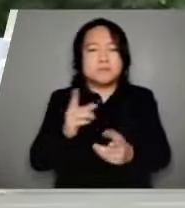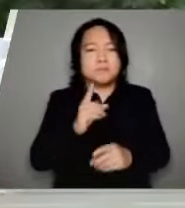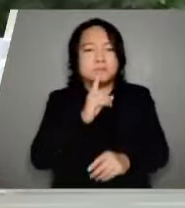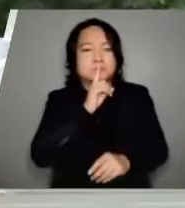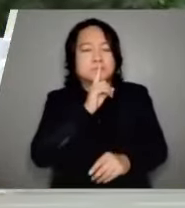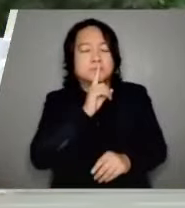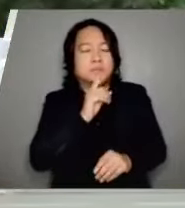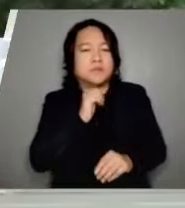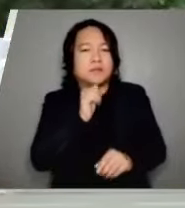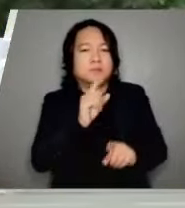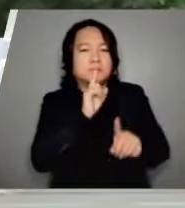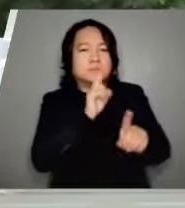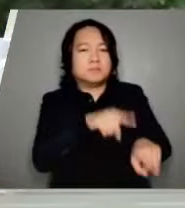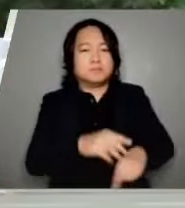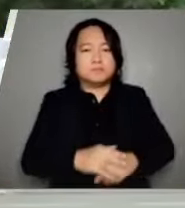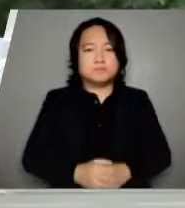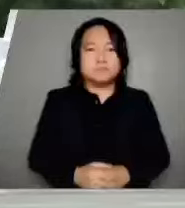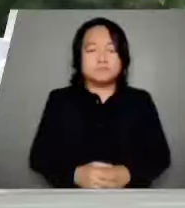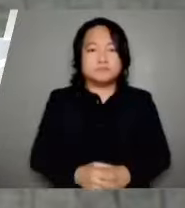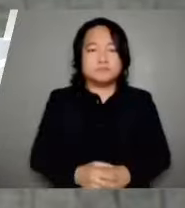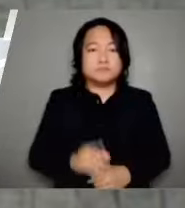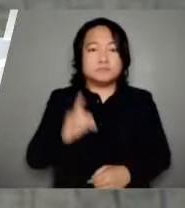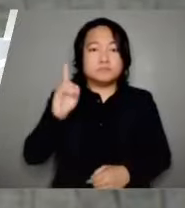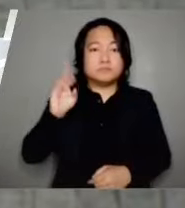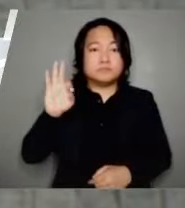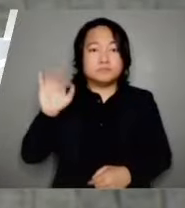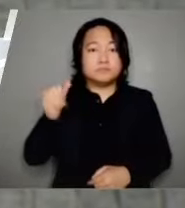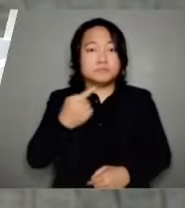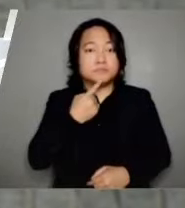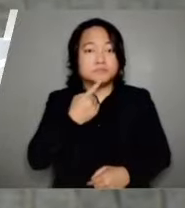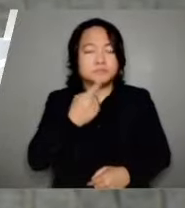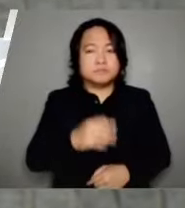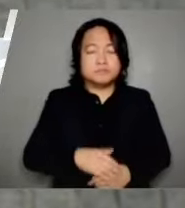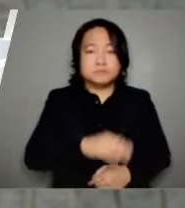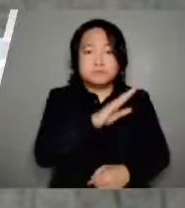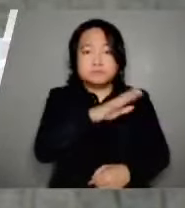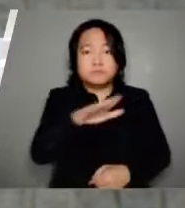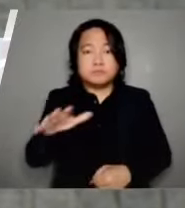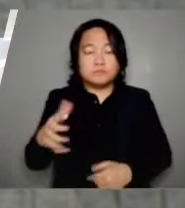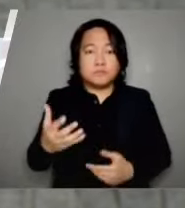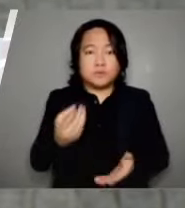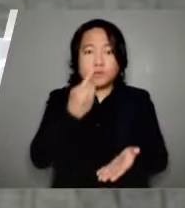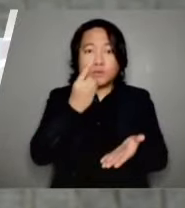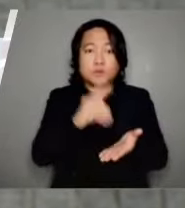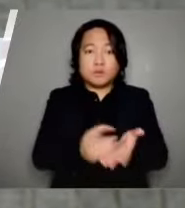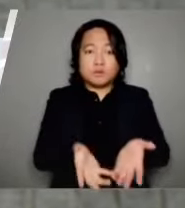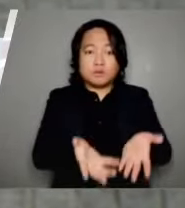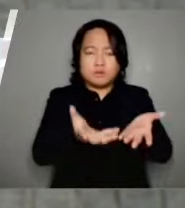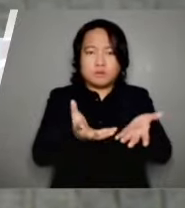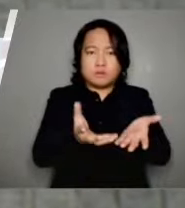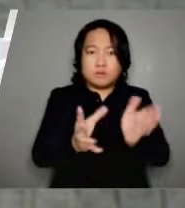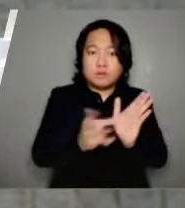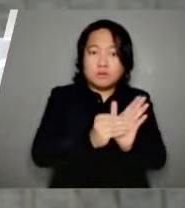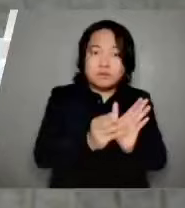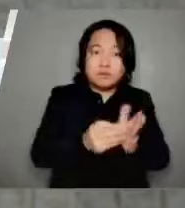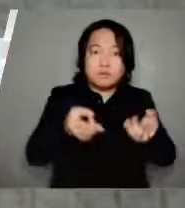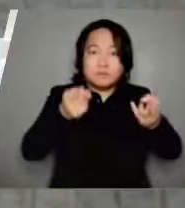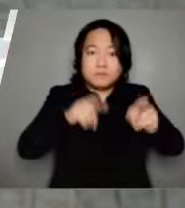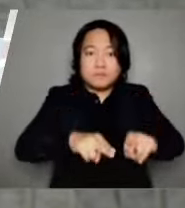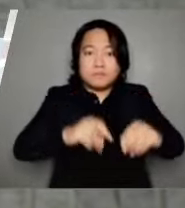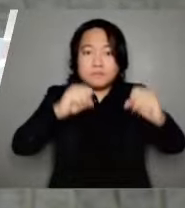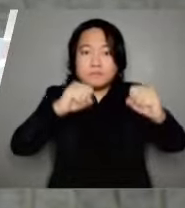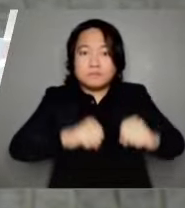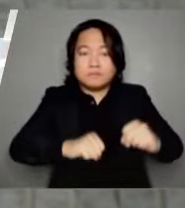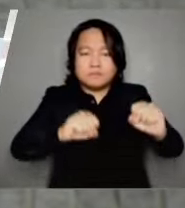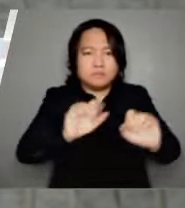lang sinasabi na ng Department of Foreign Affairs na walang anumang dokumento, record o kasunduan na umiiral gaya